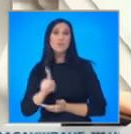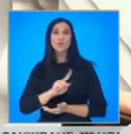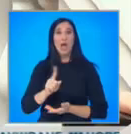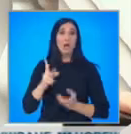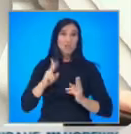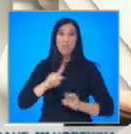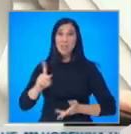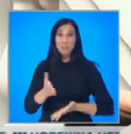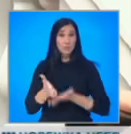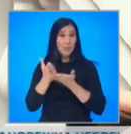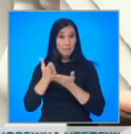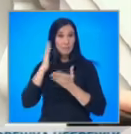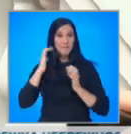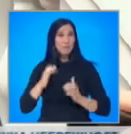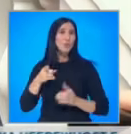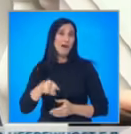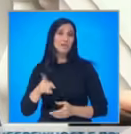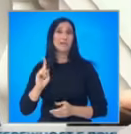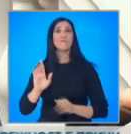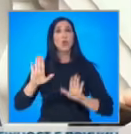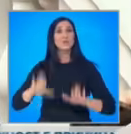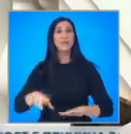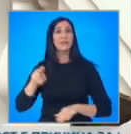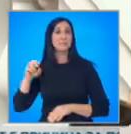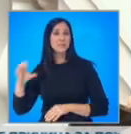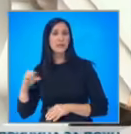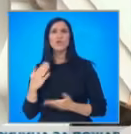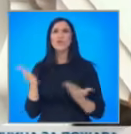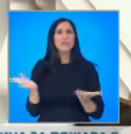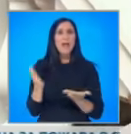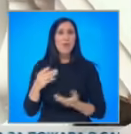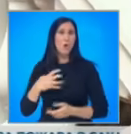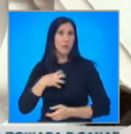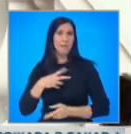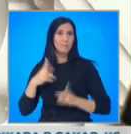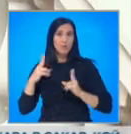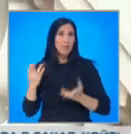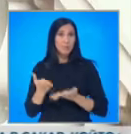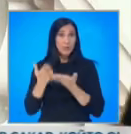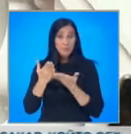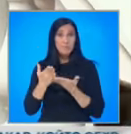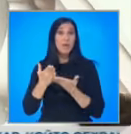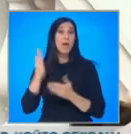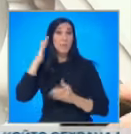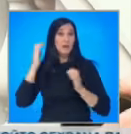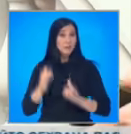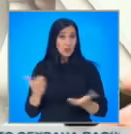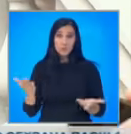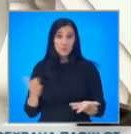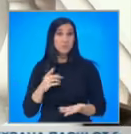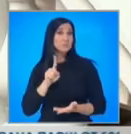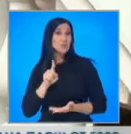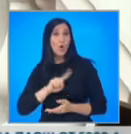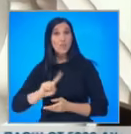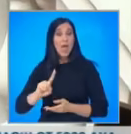тогава то ще виси на ДПС. Какво правим, ако ГЕРБ реши да подкрепи правителството? Това е възможна хипотеза. Защо не? Всъщност ГЕРБ е голямото зло и те ако